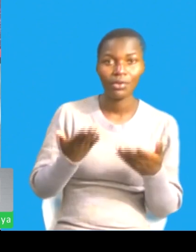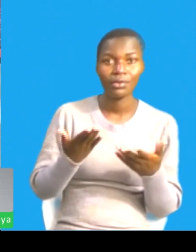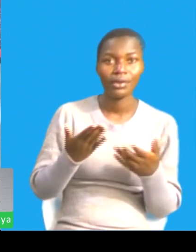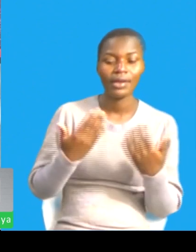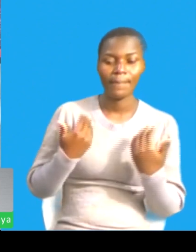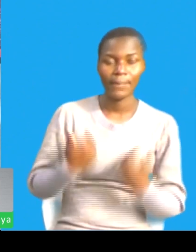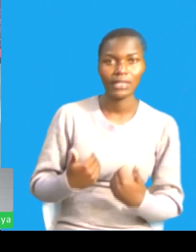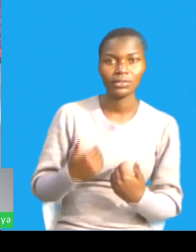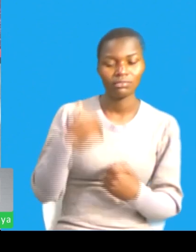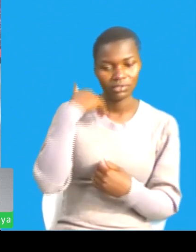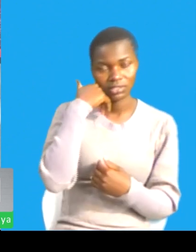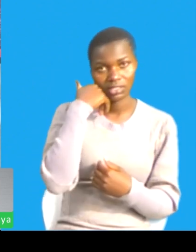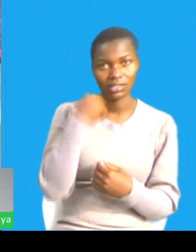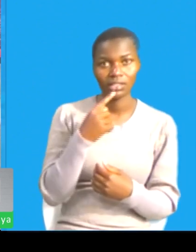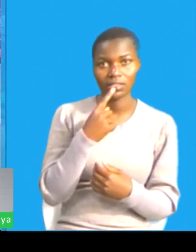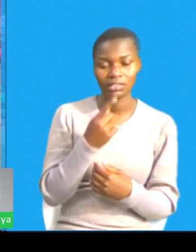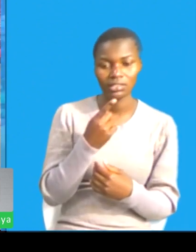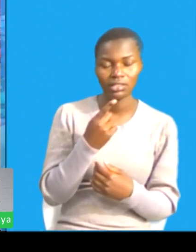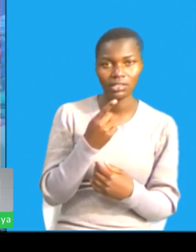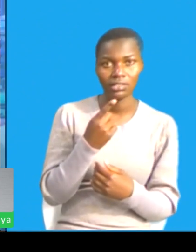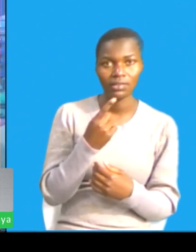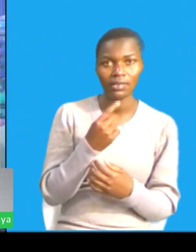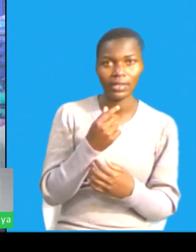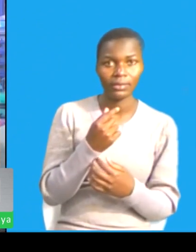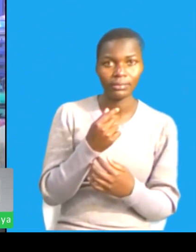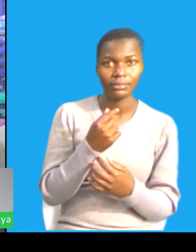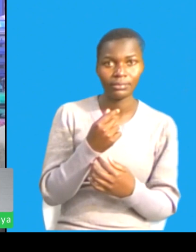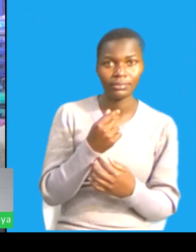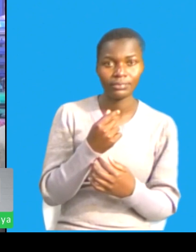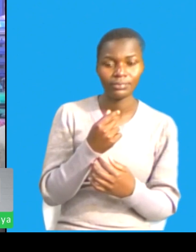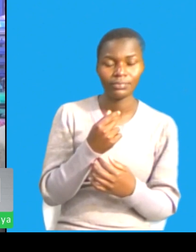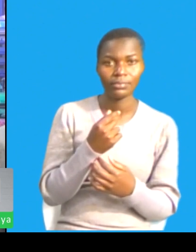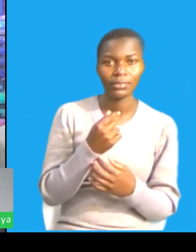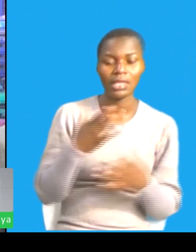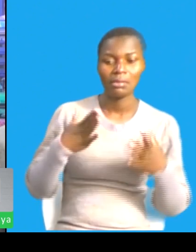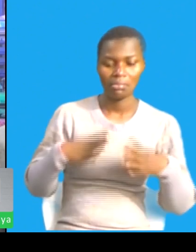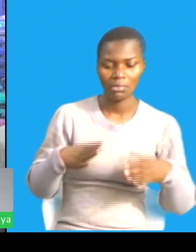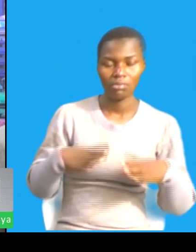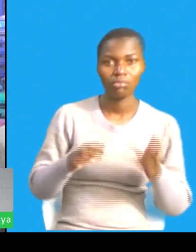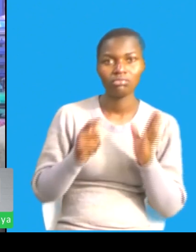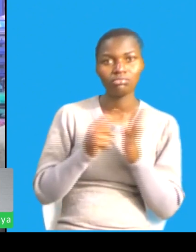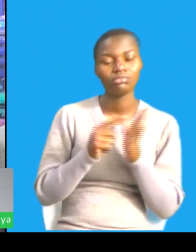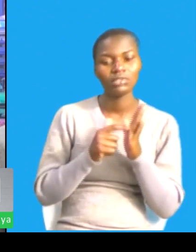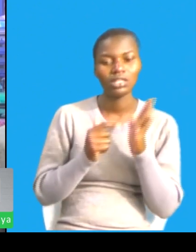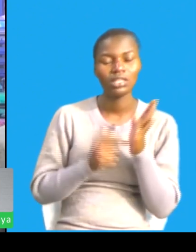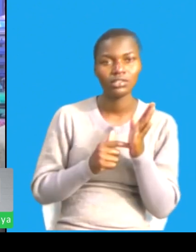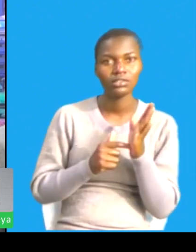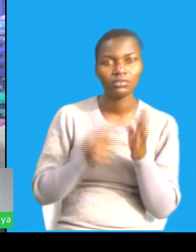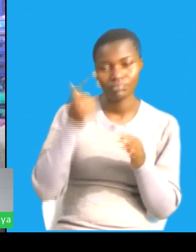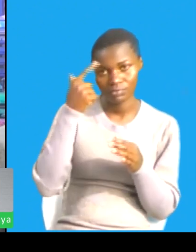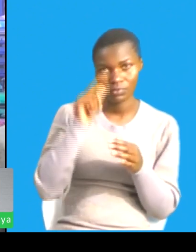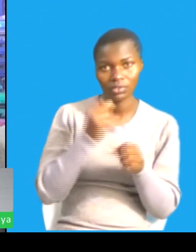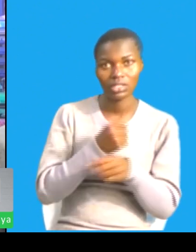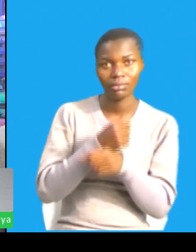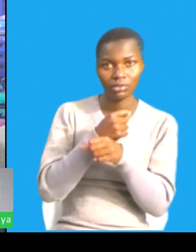count to you that they are in people's lists ya kuwa fund, and they have nowhere to